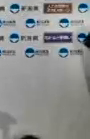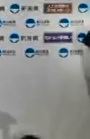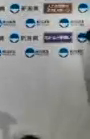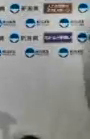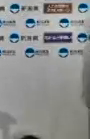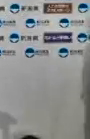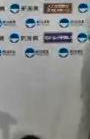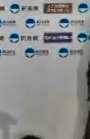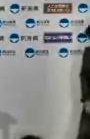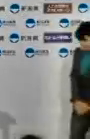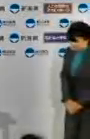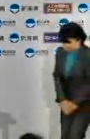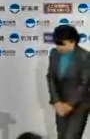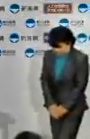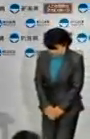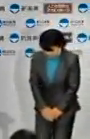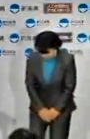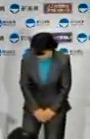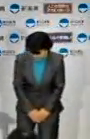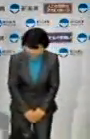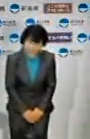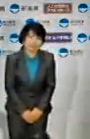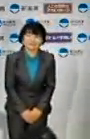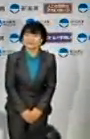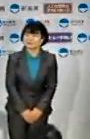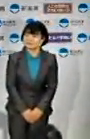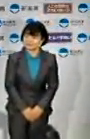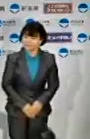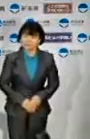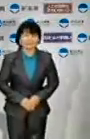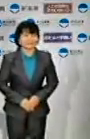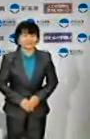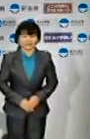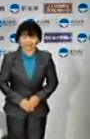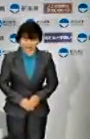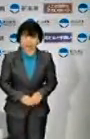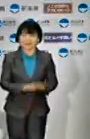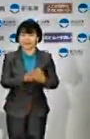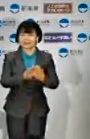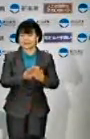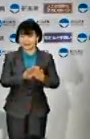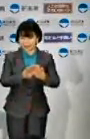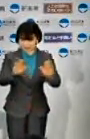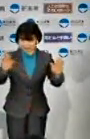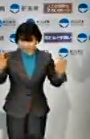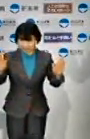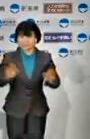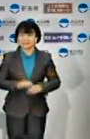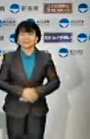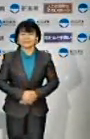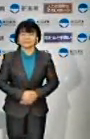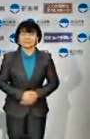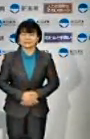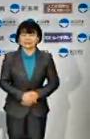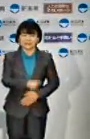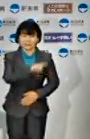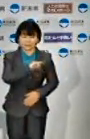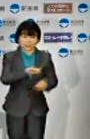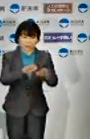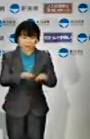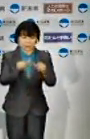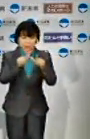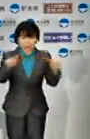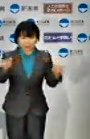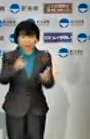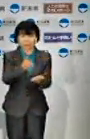よろしくお願いします。はい、どうぞ。 これから経営記者会見を行います。はじめに本日の